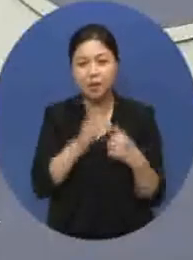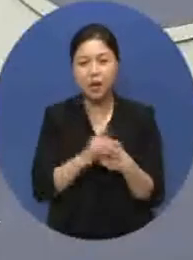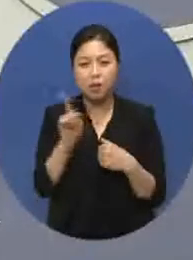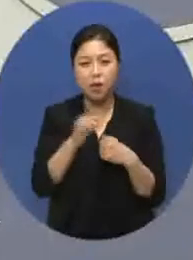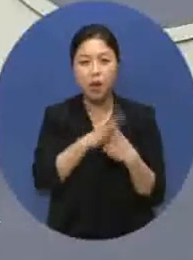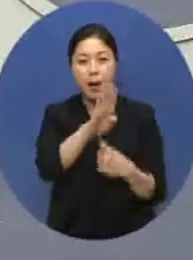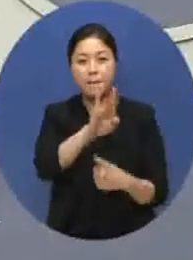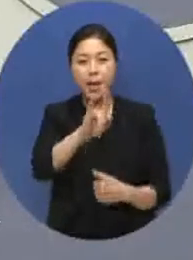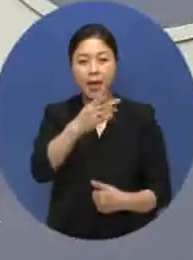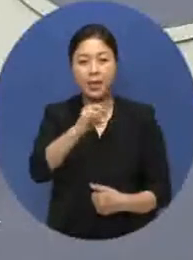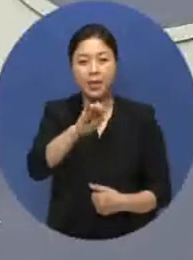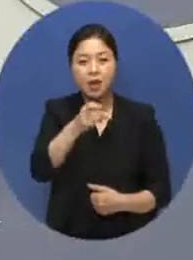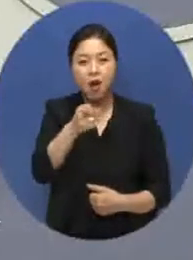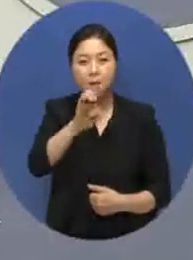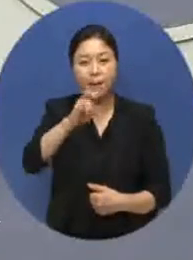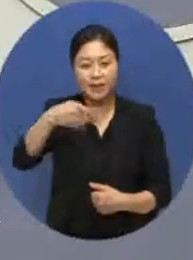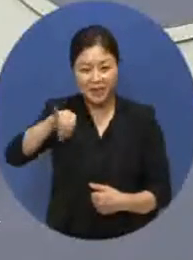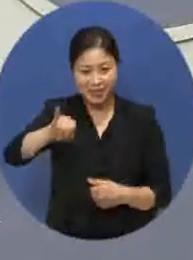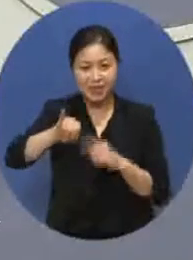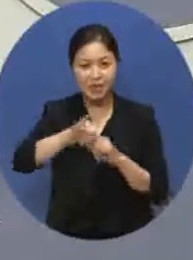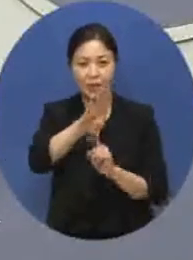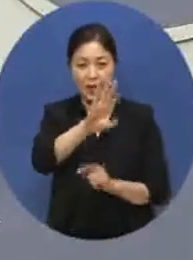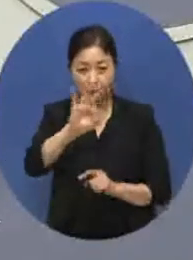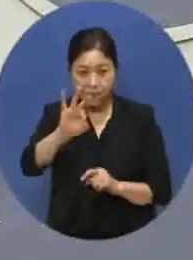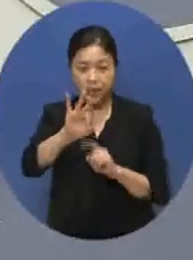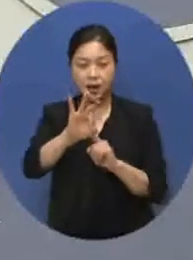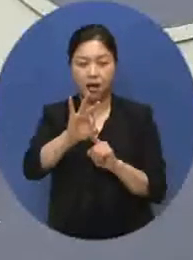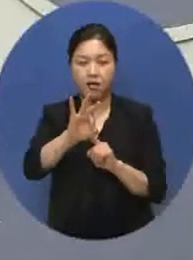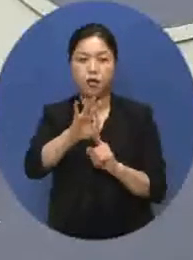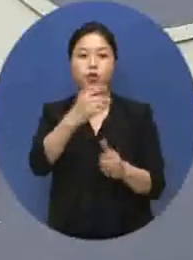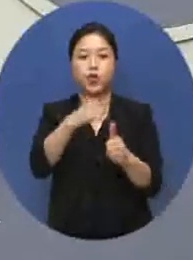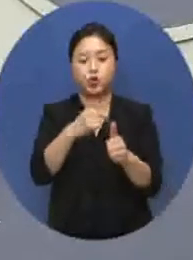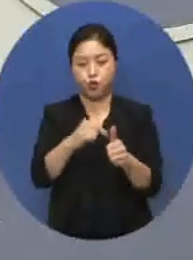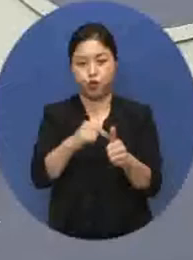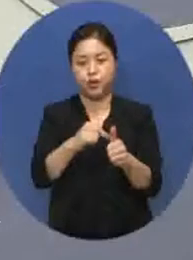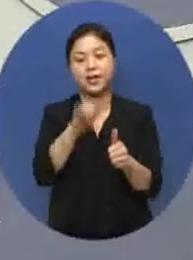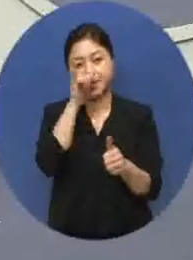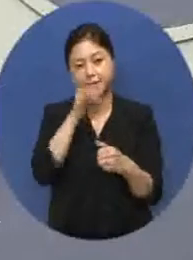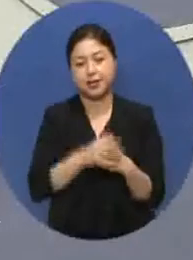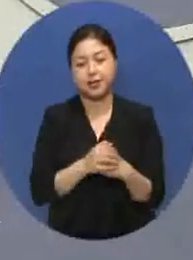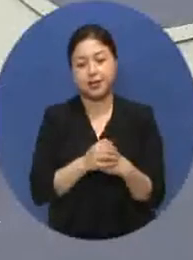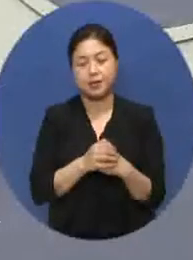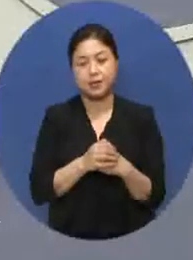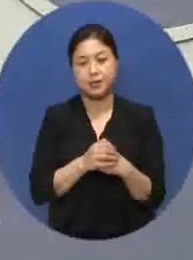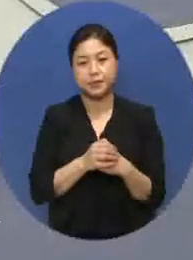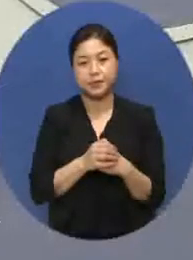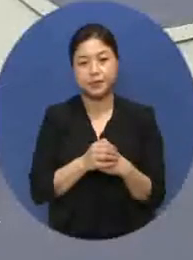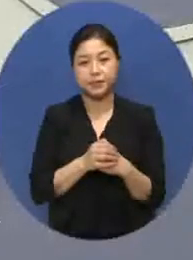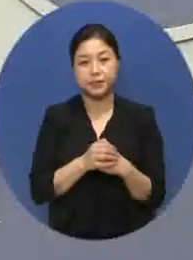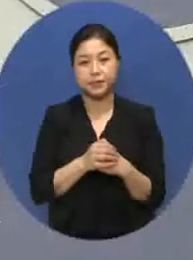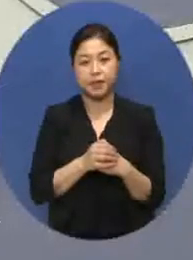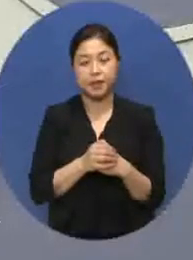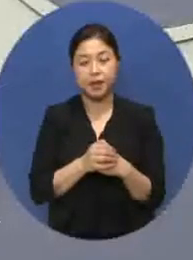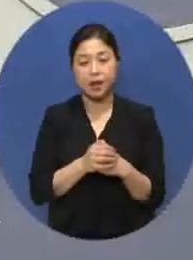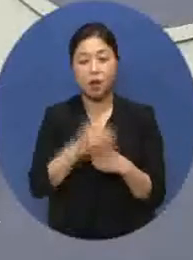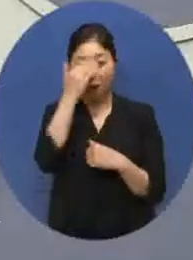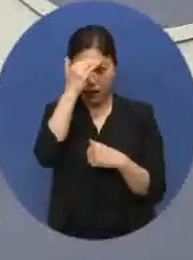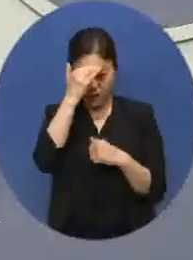교육을 시키는 그런 것도 있었어요. 그래서 그 장애인 따라 이제